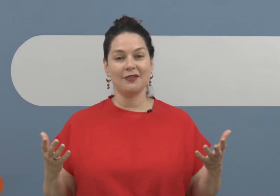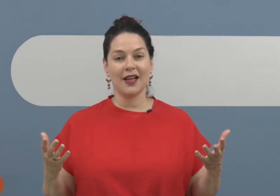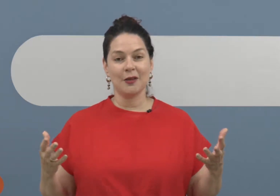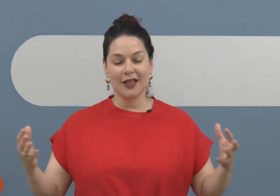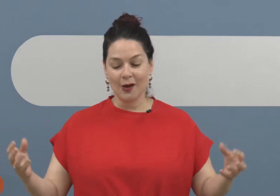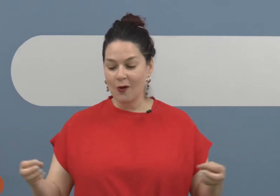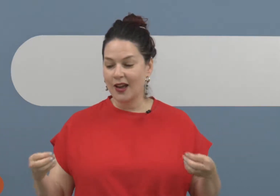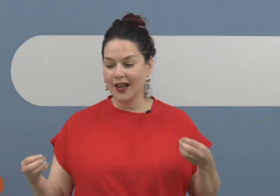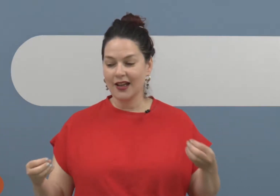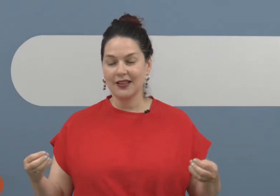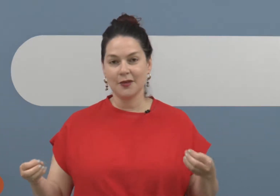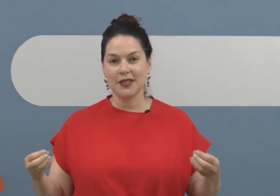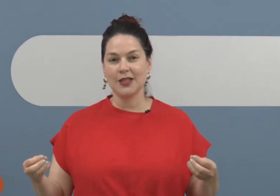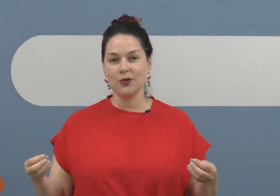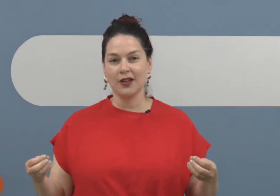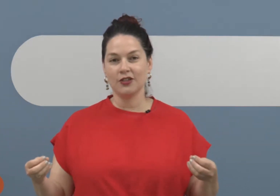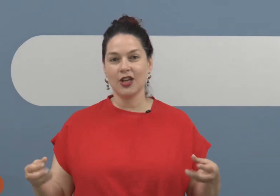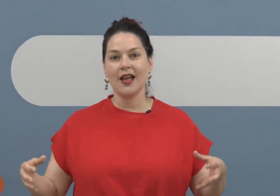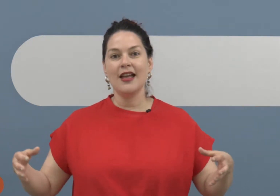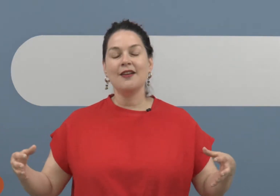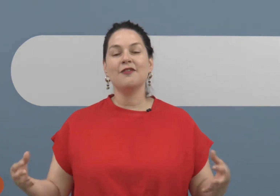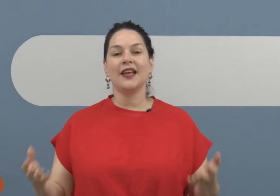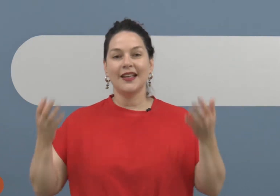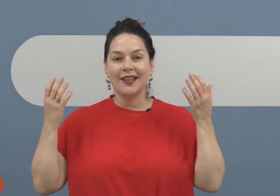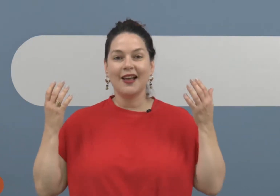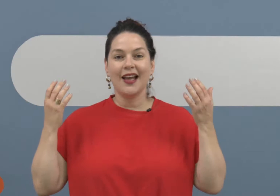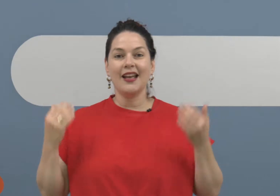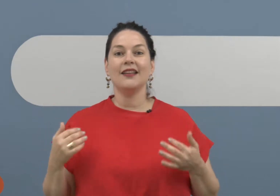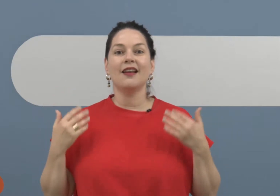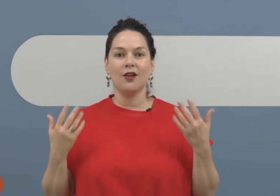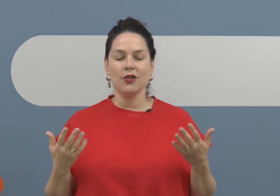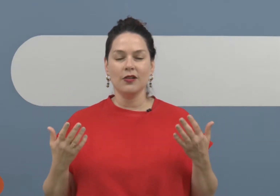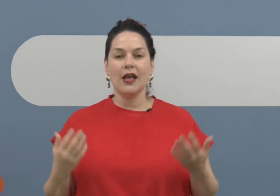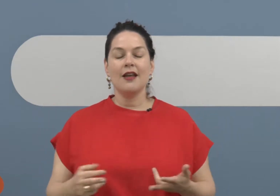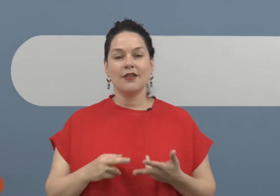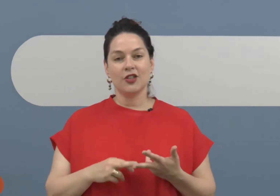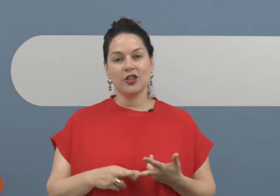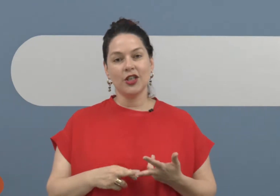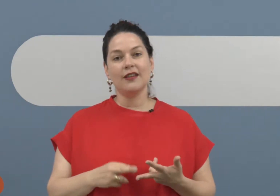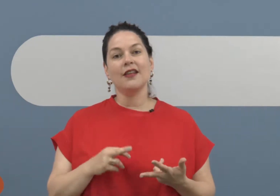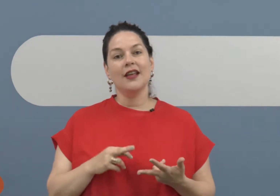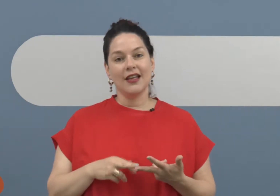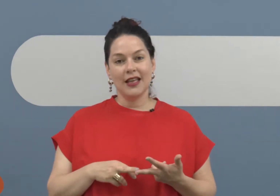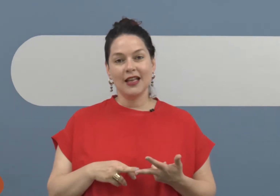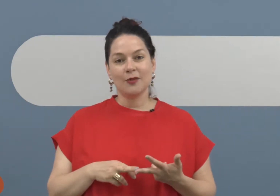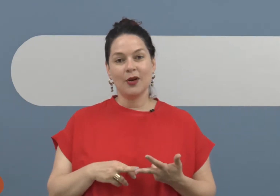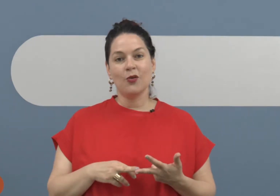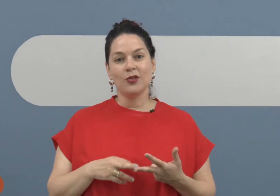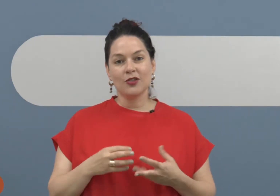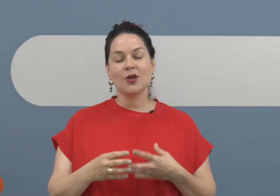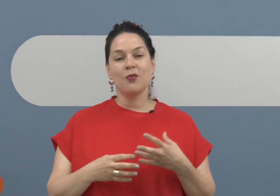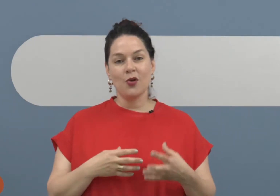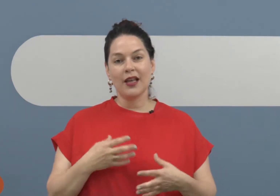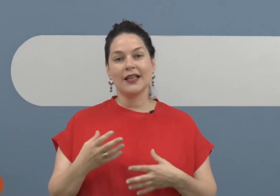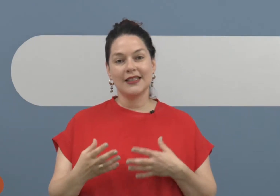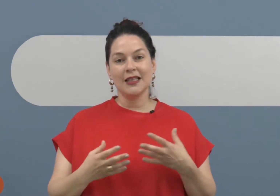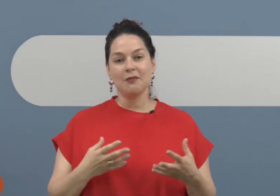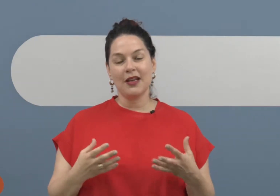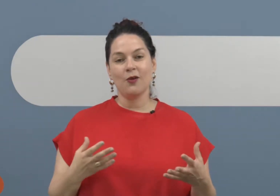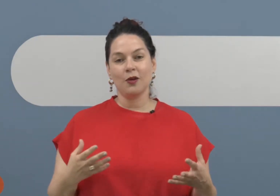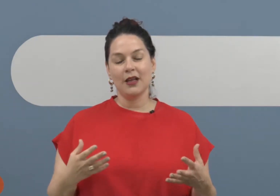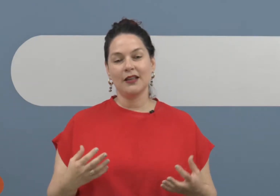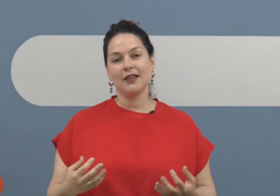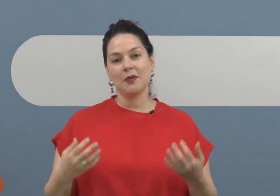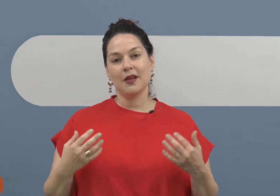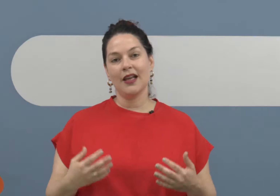נותנת לך כנפיים, אתה יכול לקחת את המציאות הקשה ודרכה להתעלות. והשלישית, גיל ההתבגרות, שבו